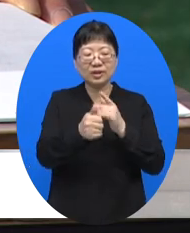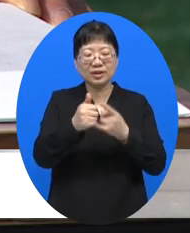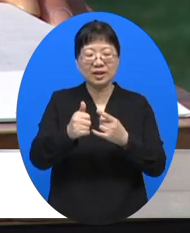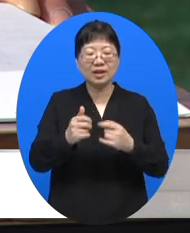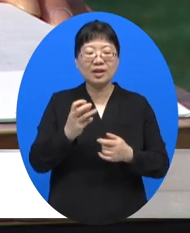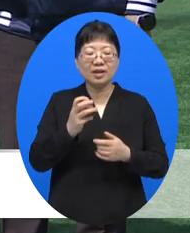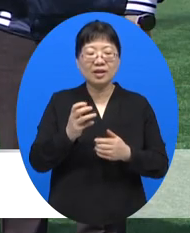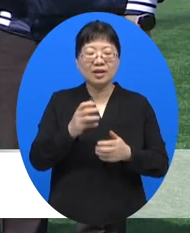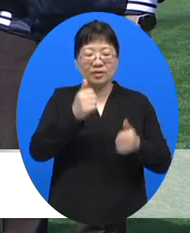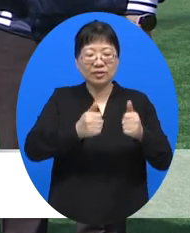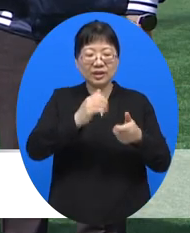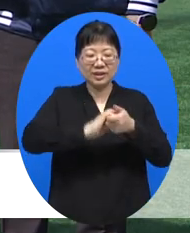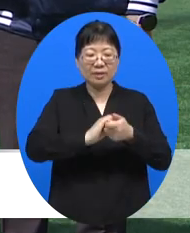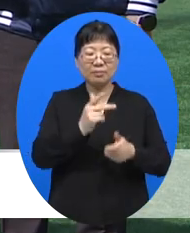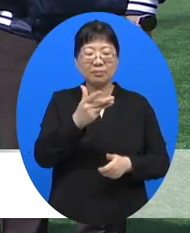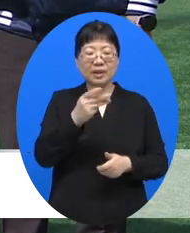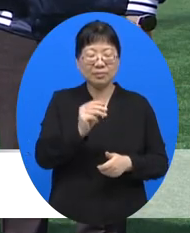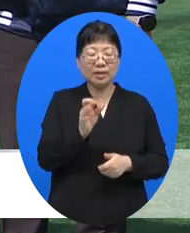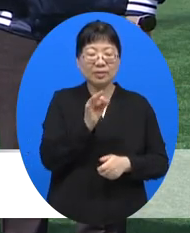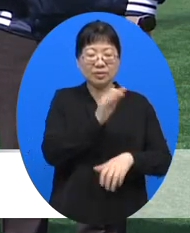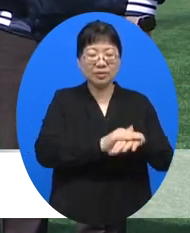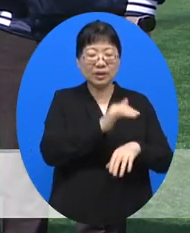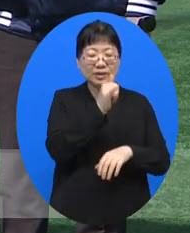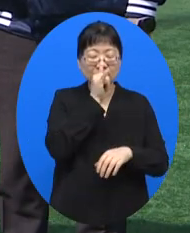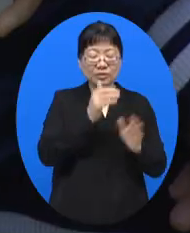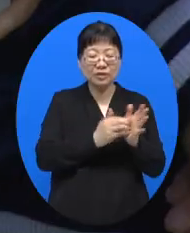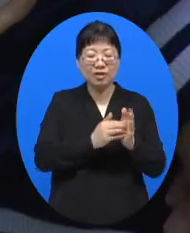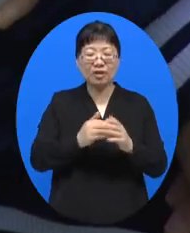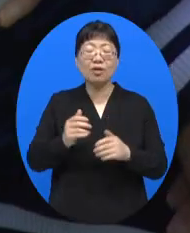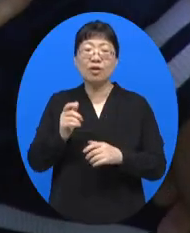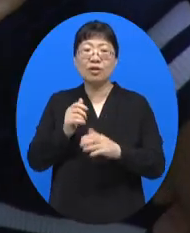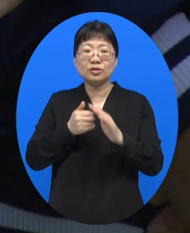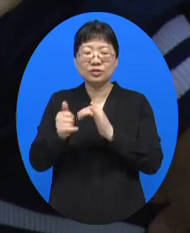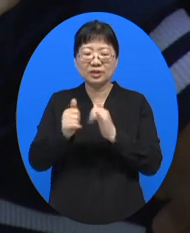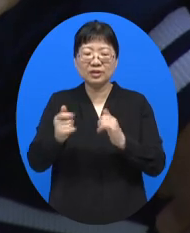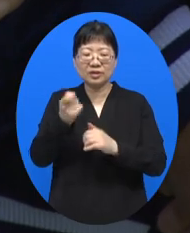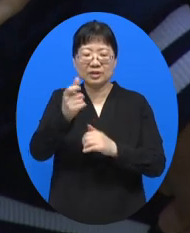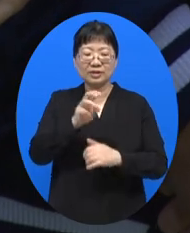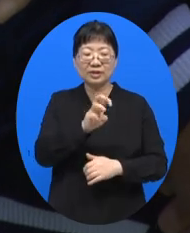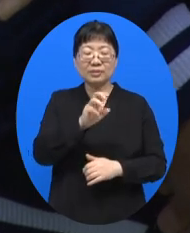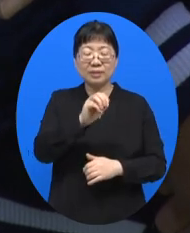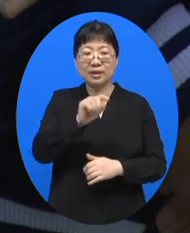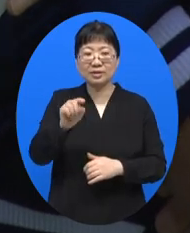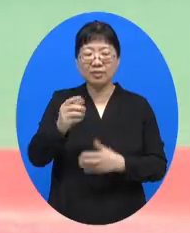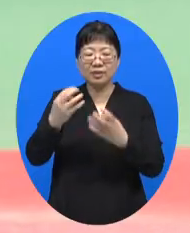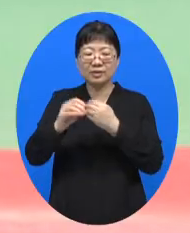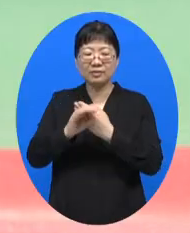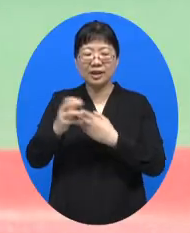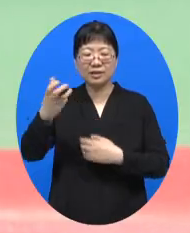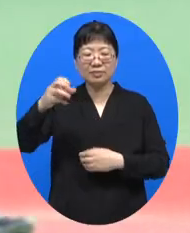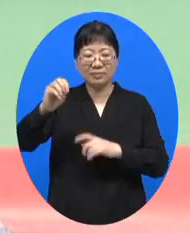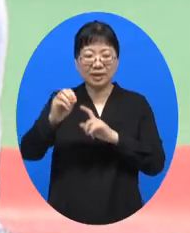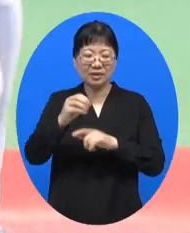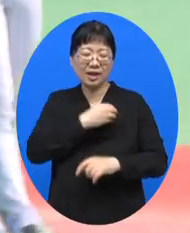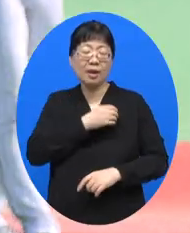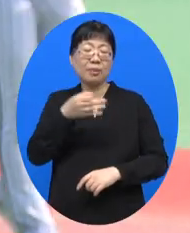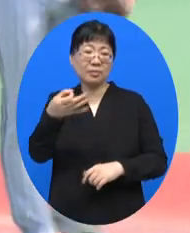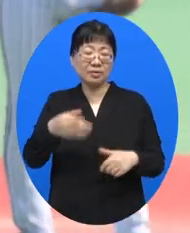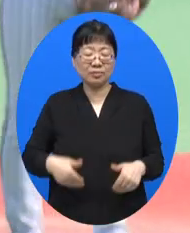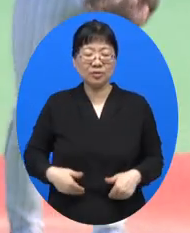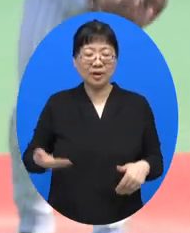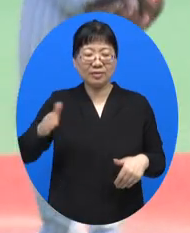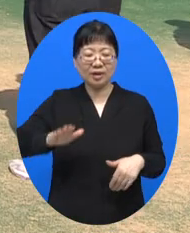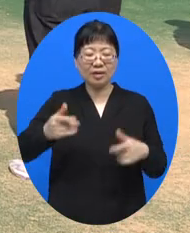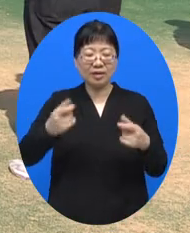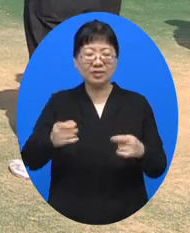선수에게 경기당 8만 원의 수당이 주어집니다. 독립야구 특성상 선수들이 적게는 한 달에 30만 원에서 많게는 80만 원의